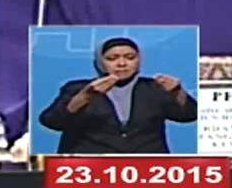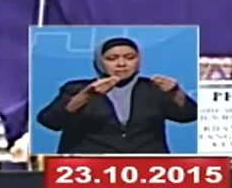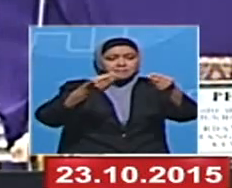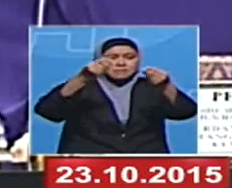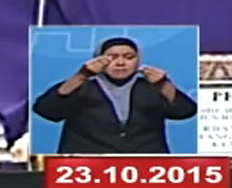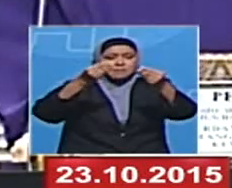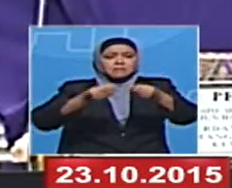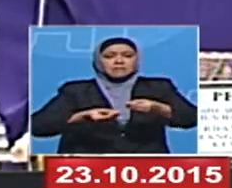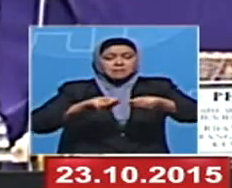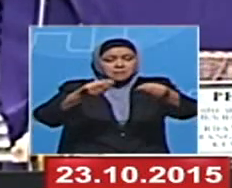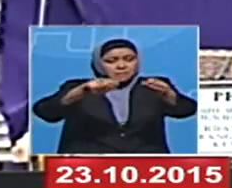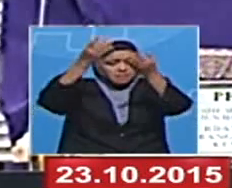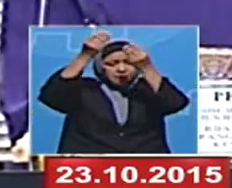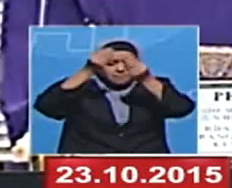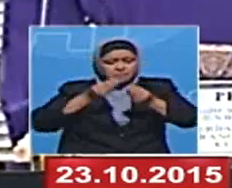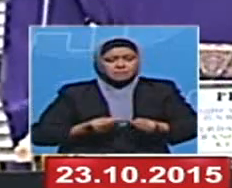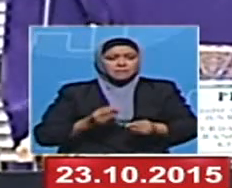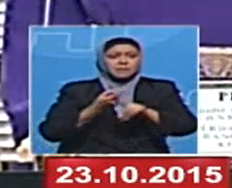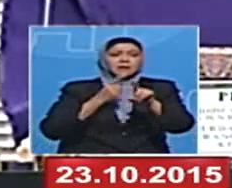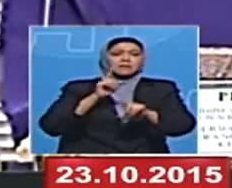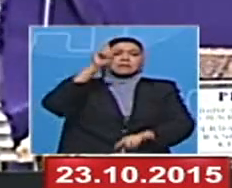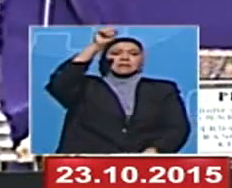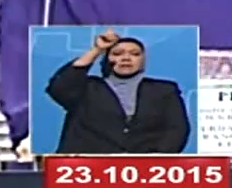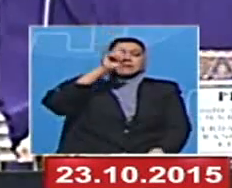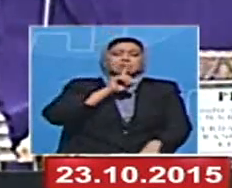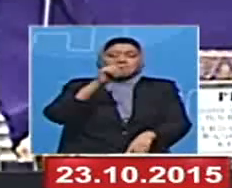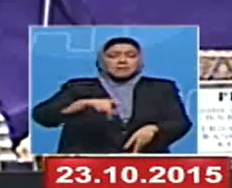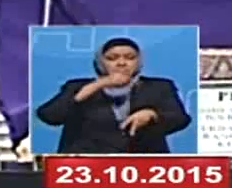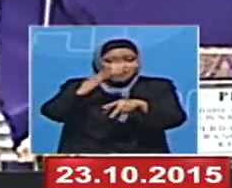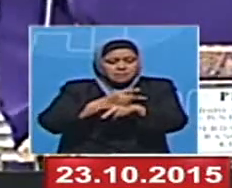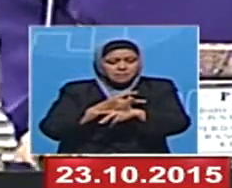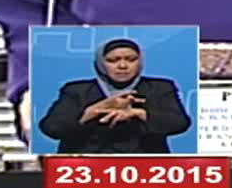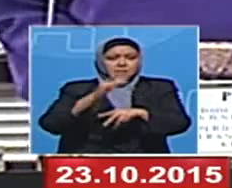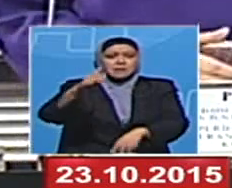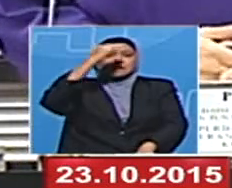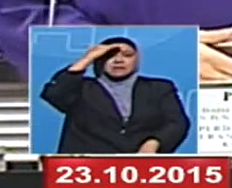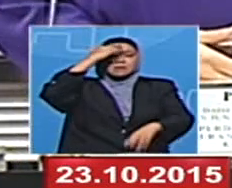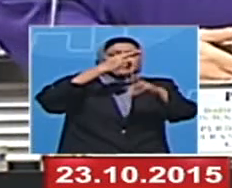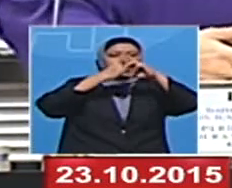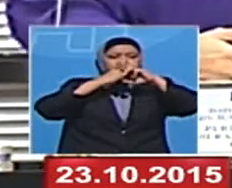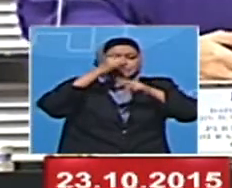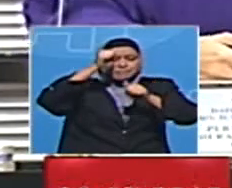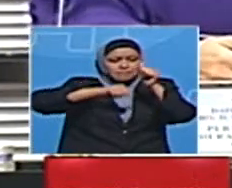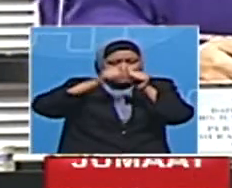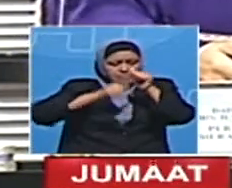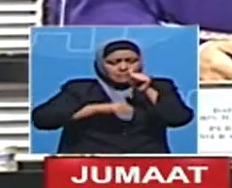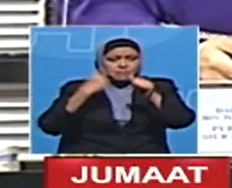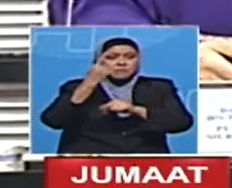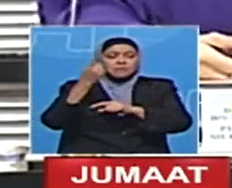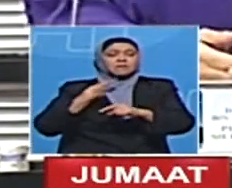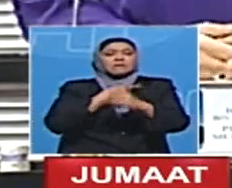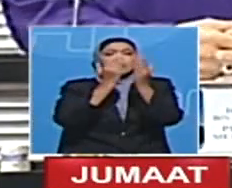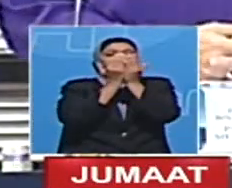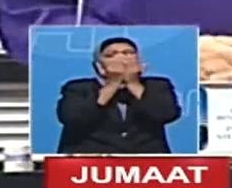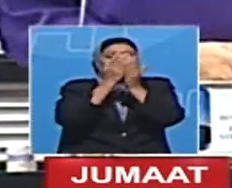Yang Maha menyimpan segala tahu dan rahsia setiap sesuatu kita berdoa serta berharap agar